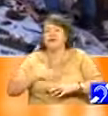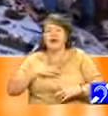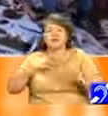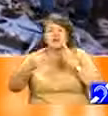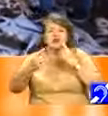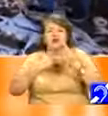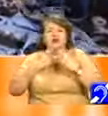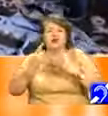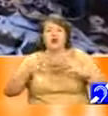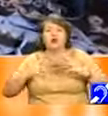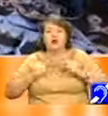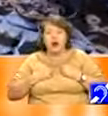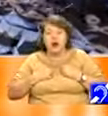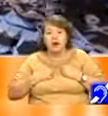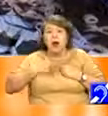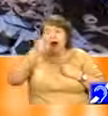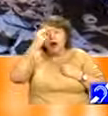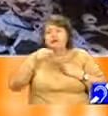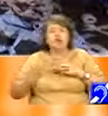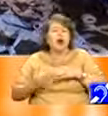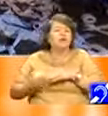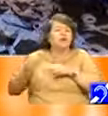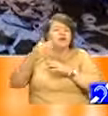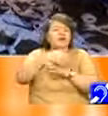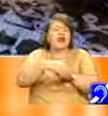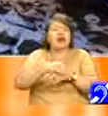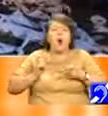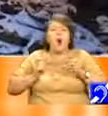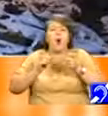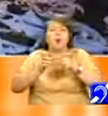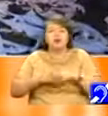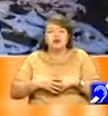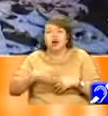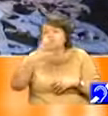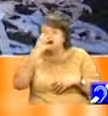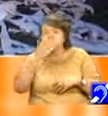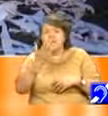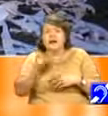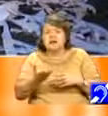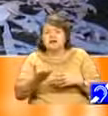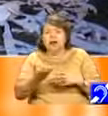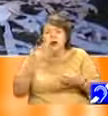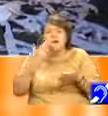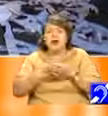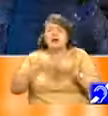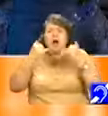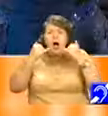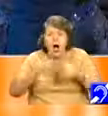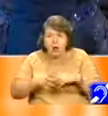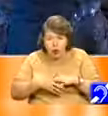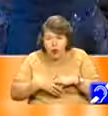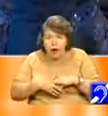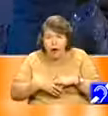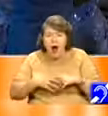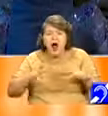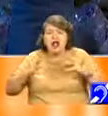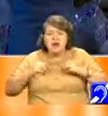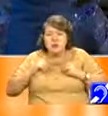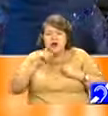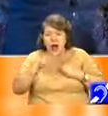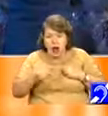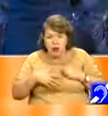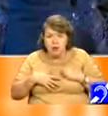trecerea în opoziție, dezamăgiți de ceea ce susțin ei că în momentul de față PNL,